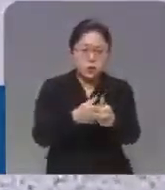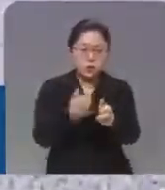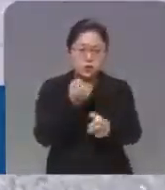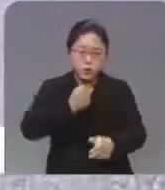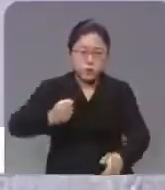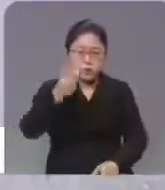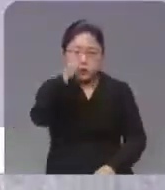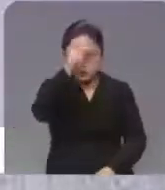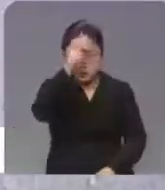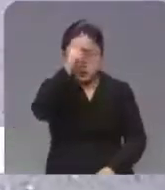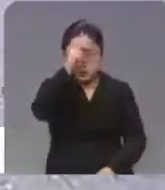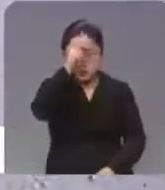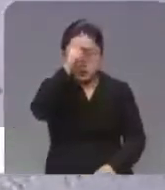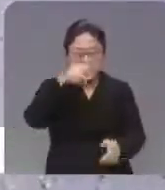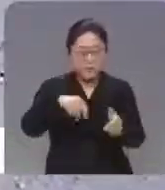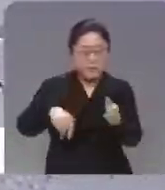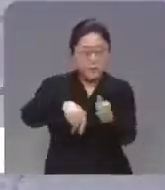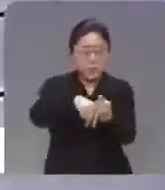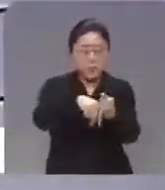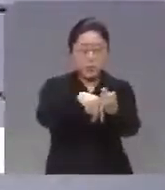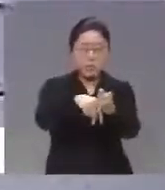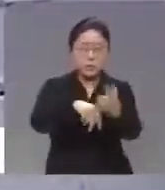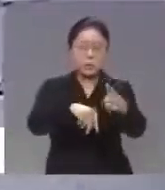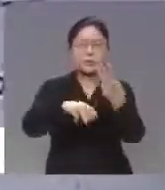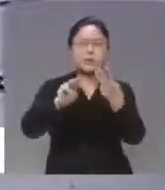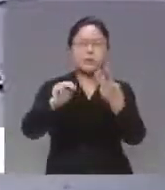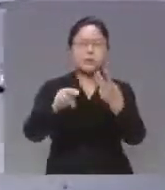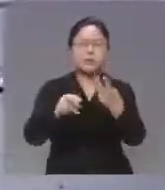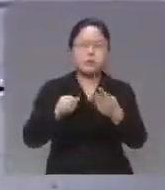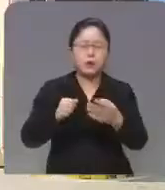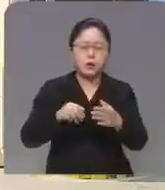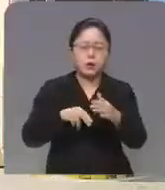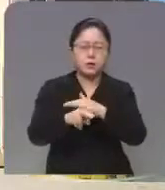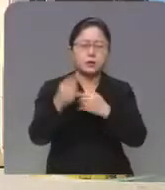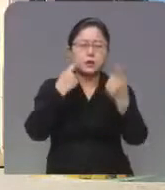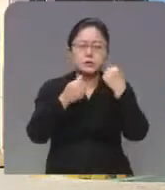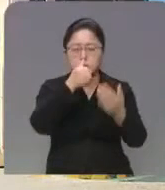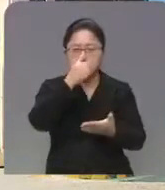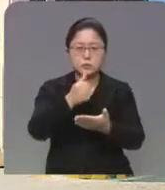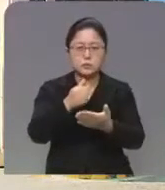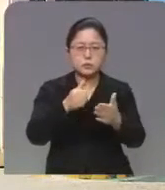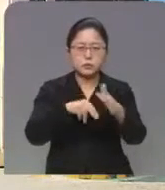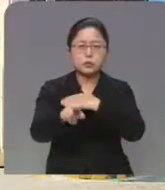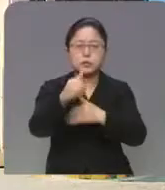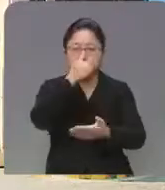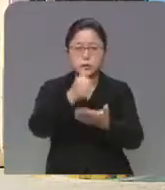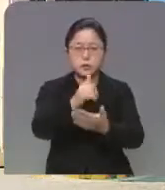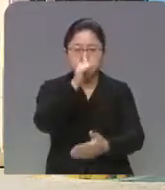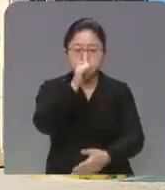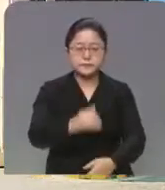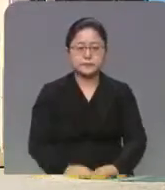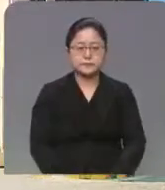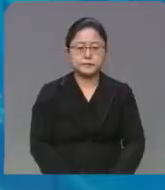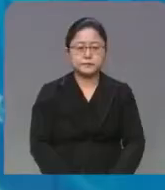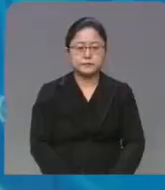단속에 나선 경찰관을 차에 매단 채 300m가량을 주행해 다치게 하고 도주한 혐의를 받고 있습니다.